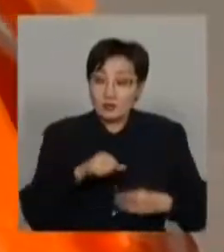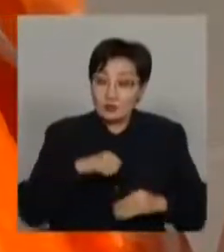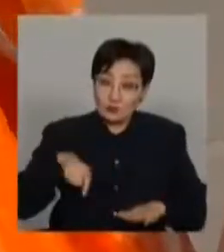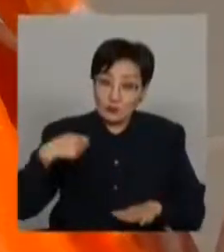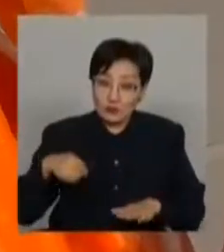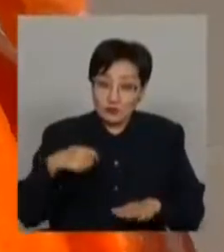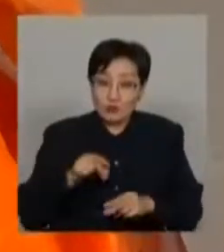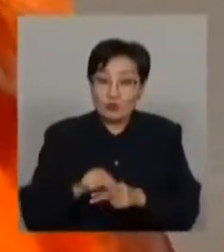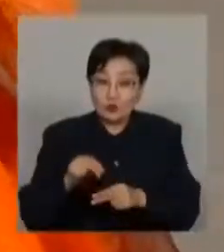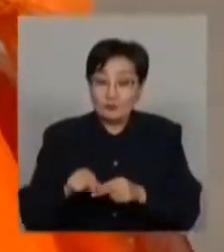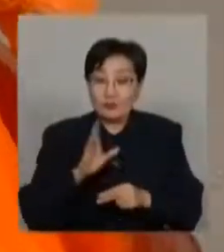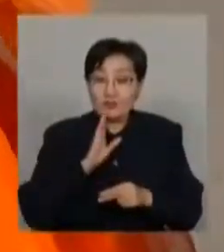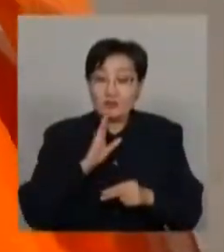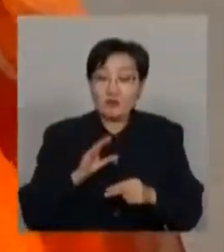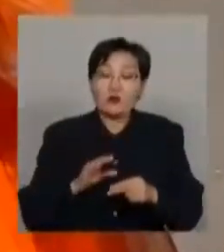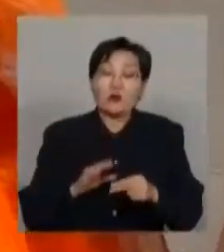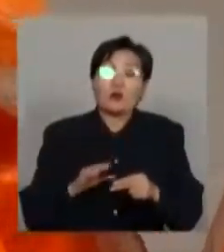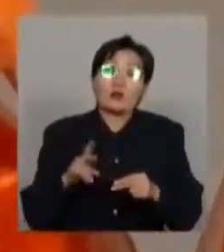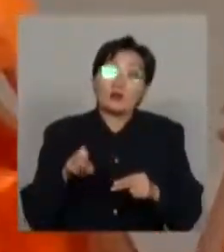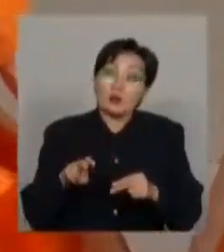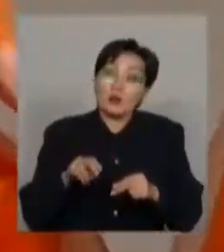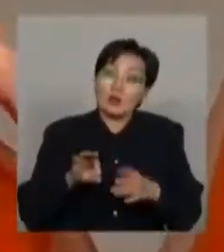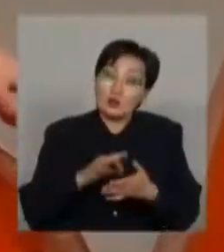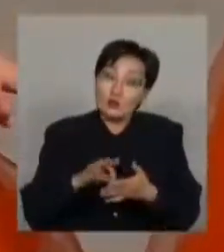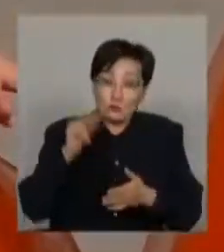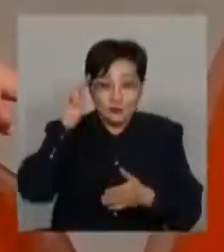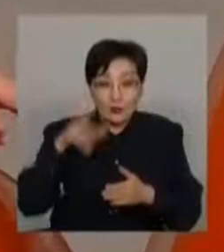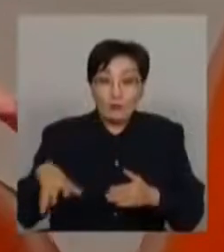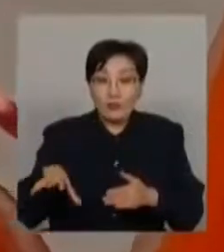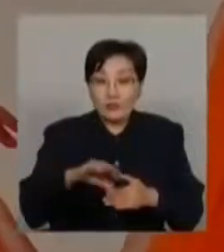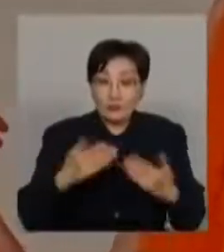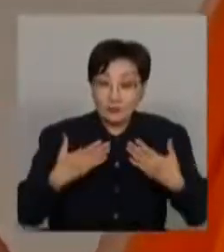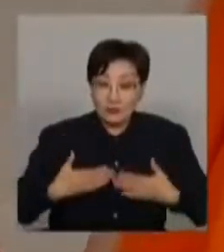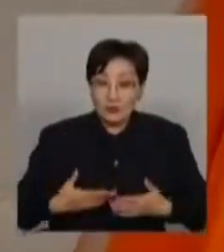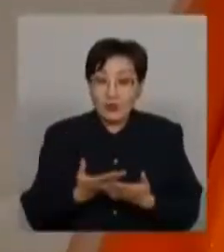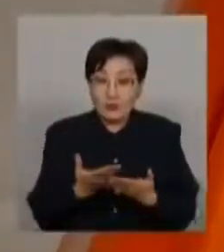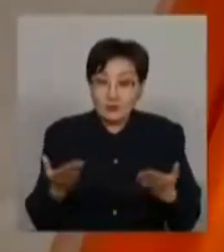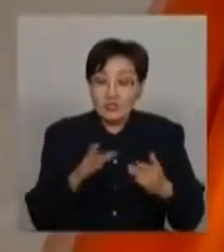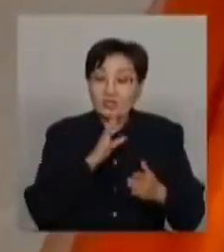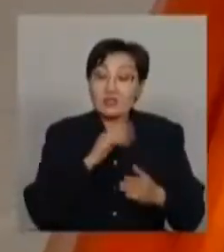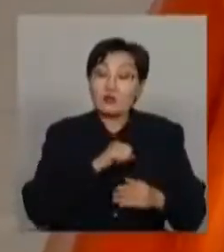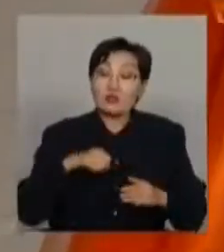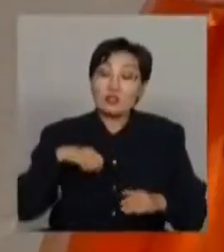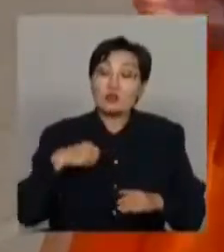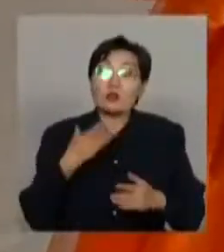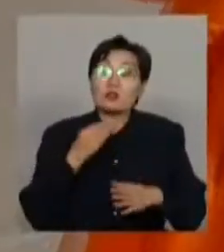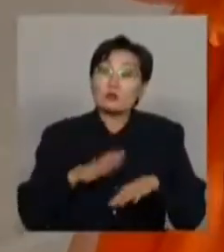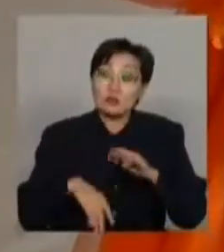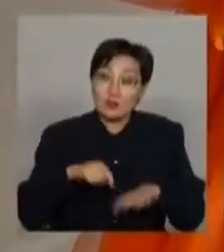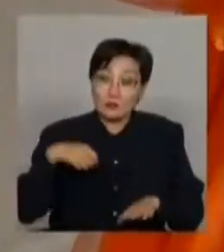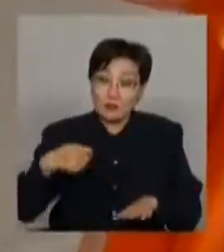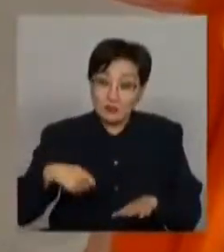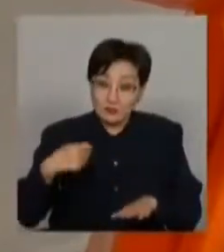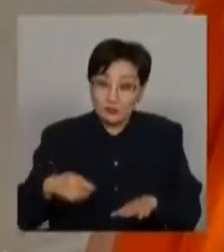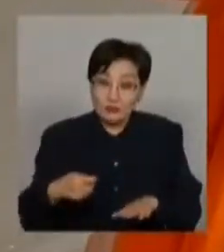үйретеміз қыздарға. Ине жіпті қалай дұрыстау. Мына көйлектердің бәрін, ана көйлектердің бәрін қыздардың өздері өз қолдарымен